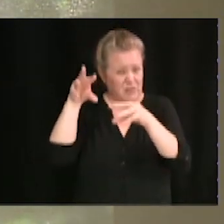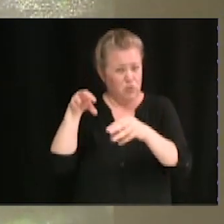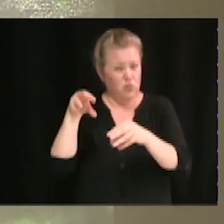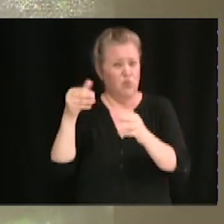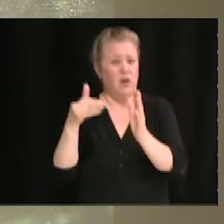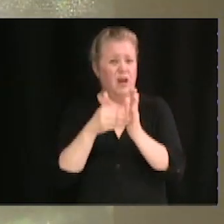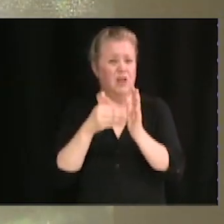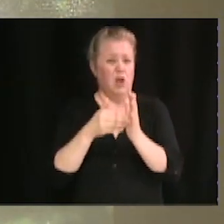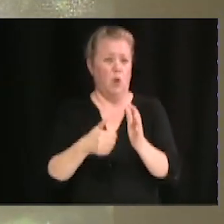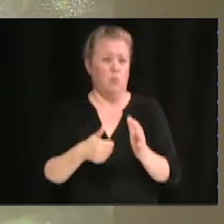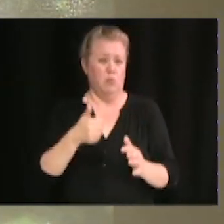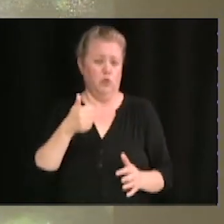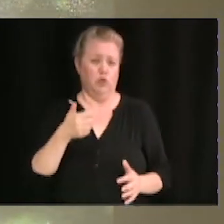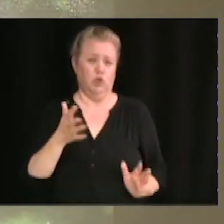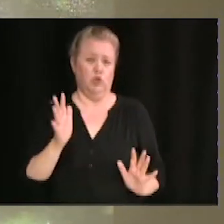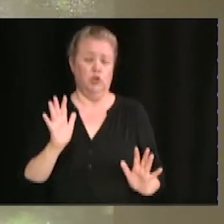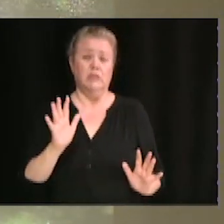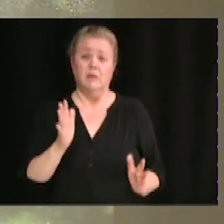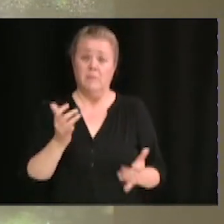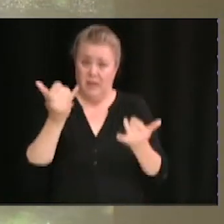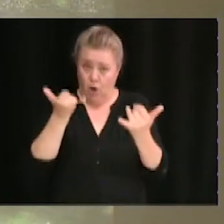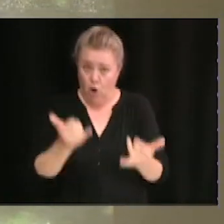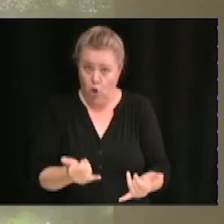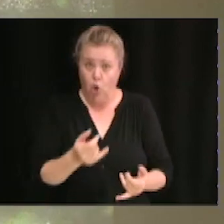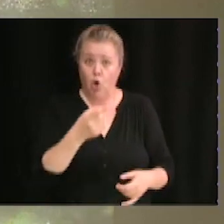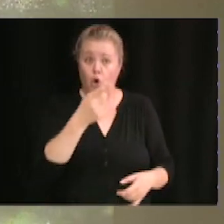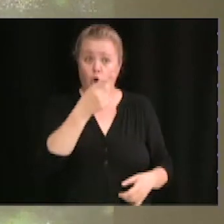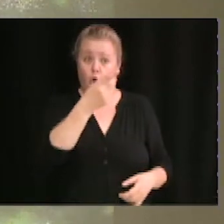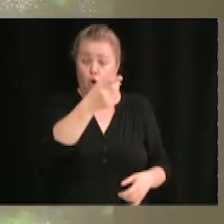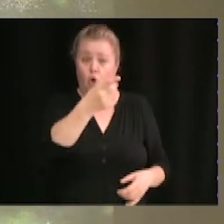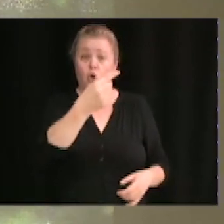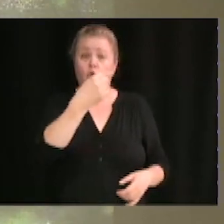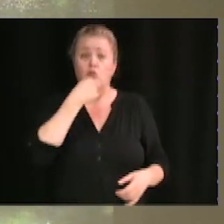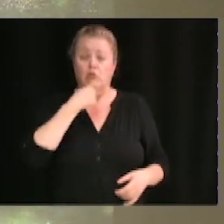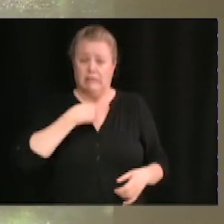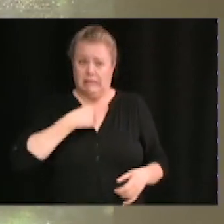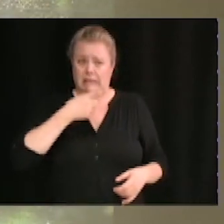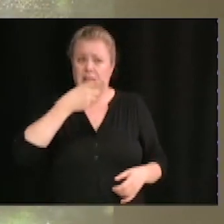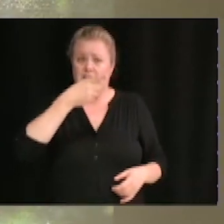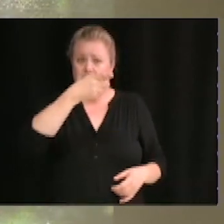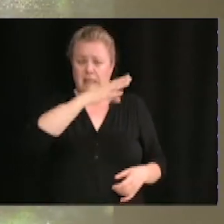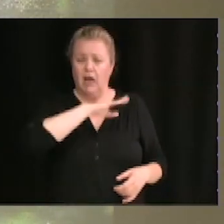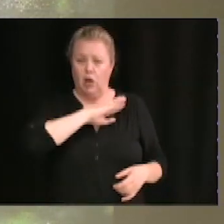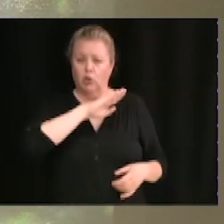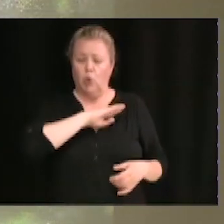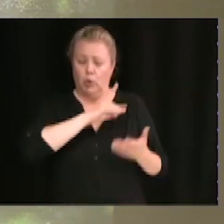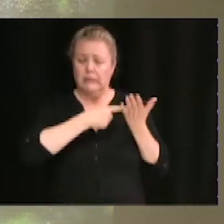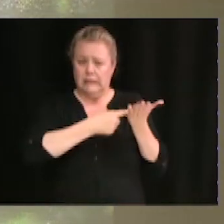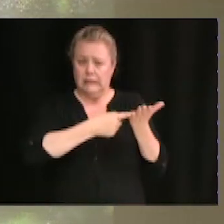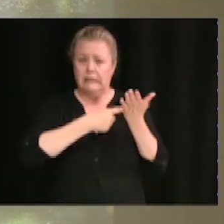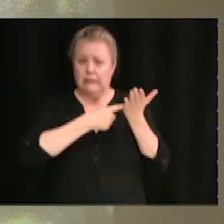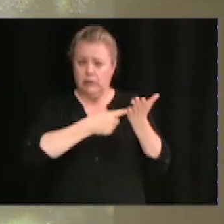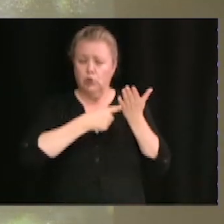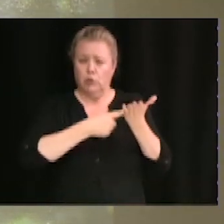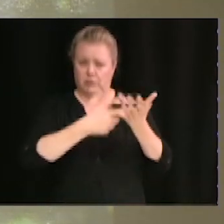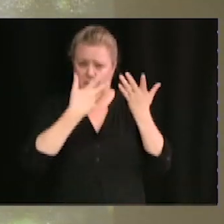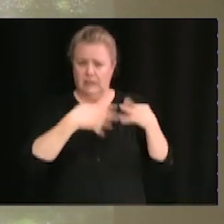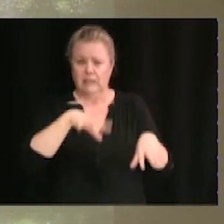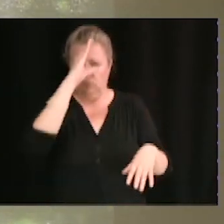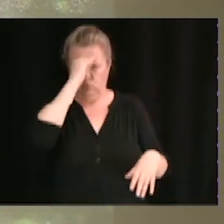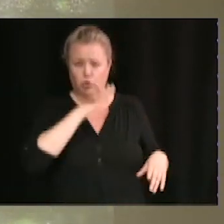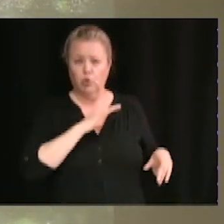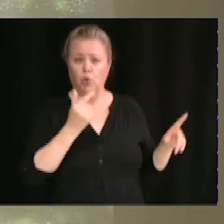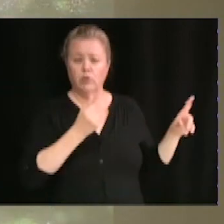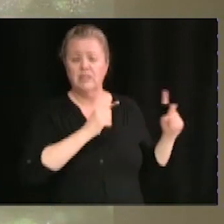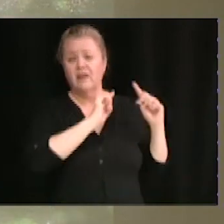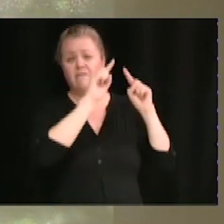la clarté. Et là, j'apprends ça, pas de votre part, mais tantôt, il y en a qui ont discuté, mais effectivement, M. Gauthier est allé chez